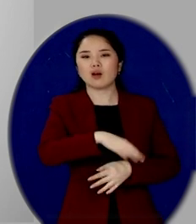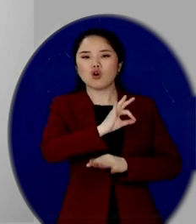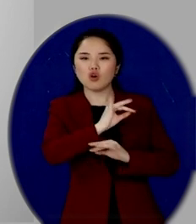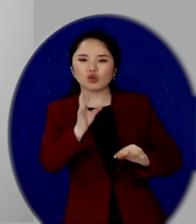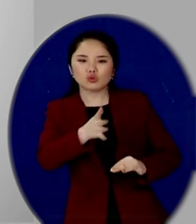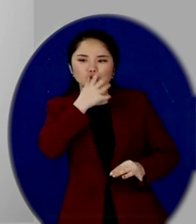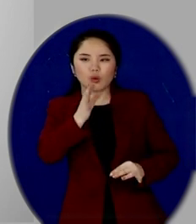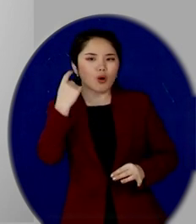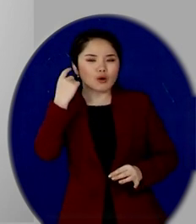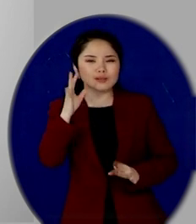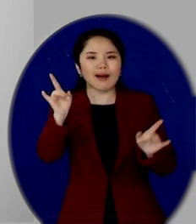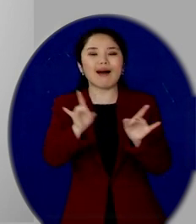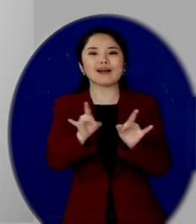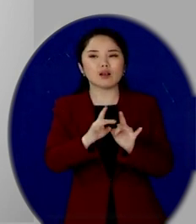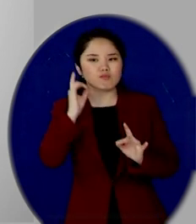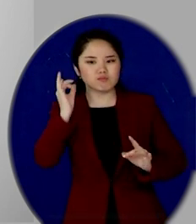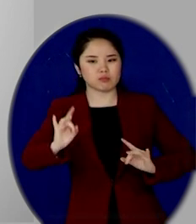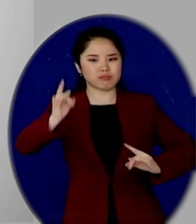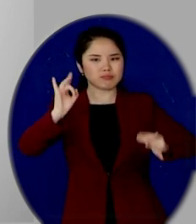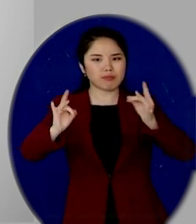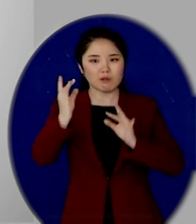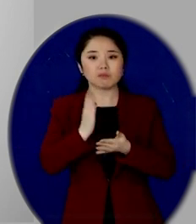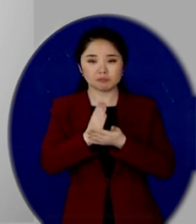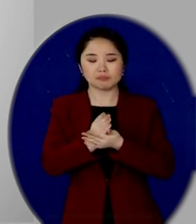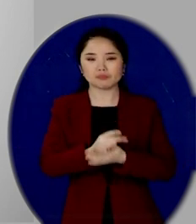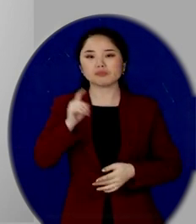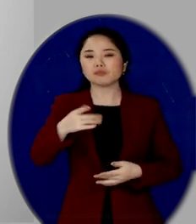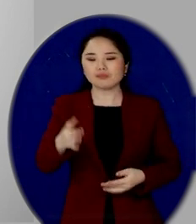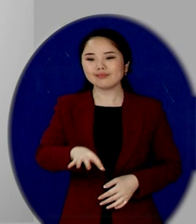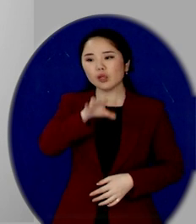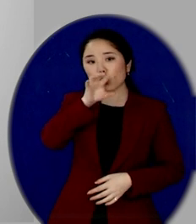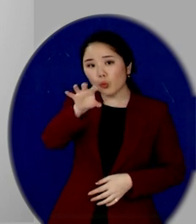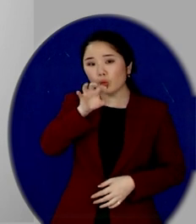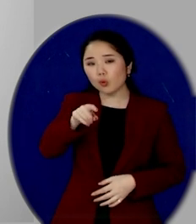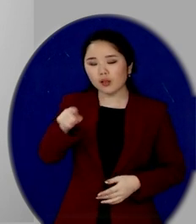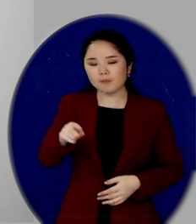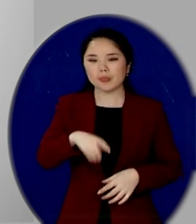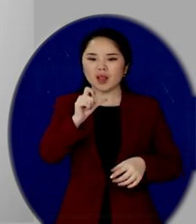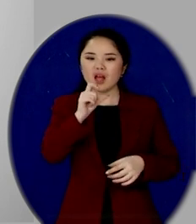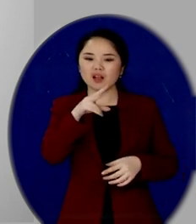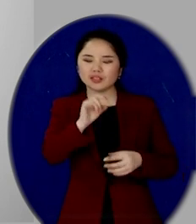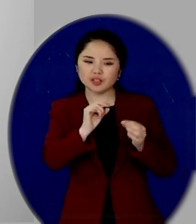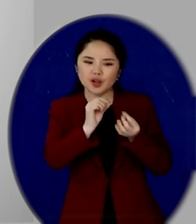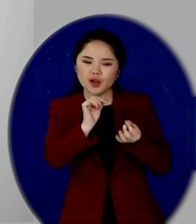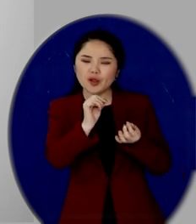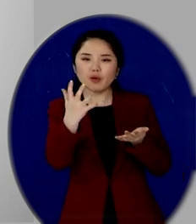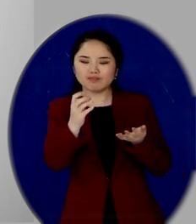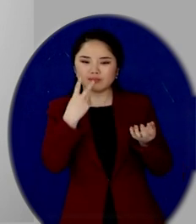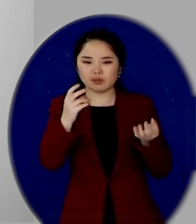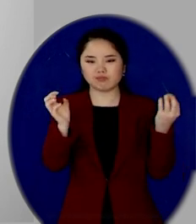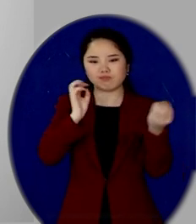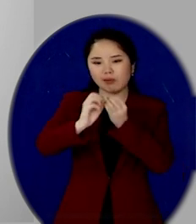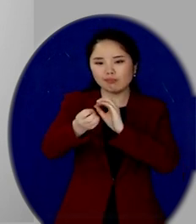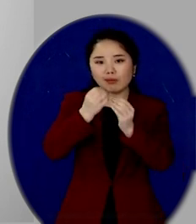хөгжим ихшгэлх мэт дуу аваа гардаг. Энэ нь салхинд элсний маш нарийн ширхгүүд хийсж